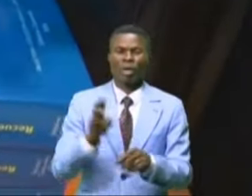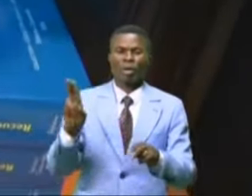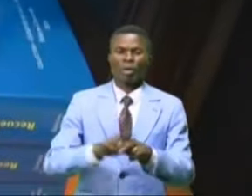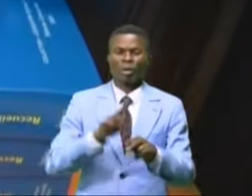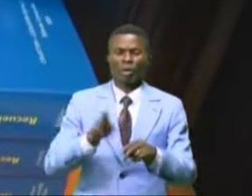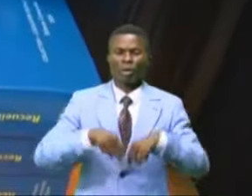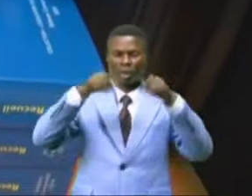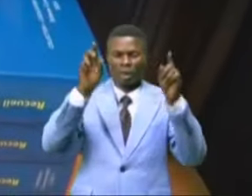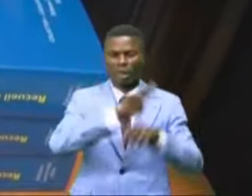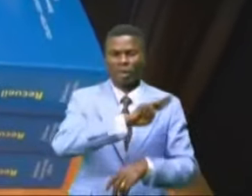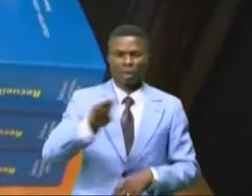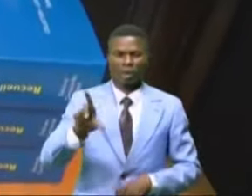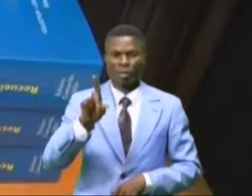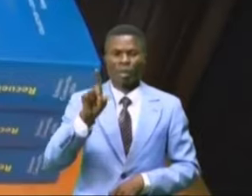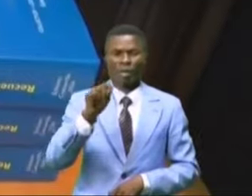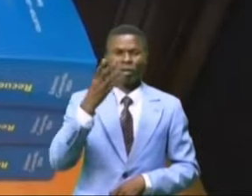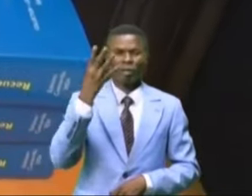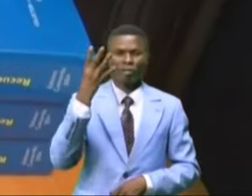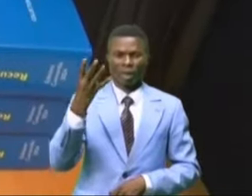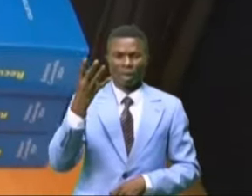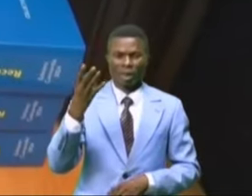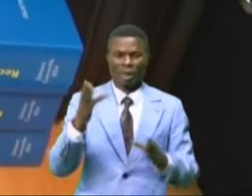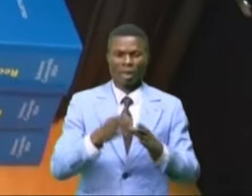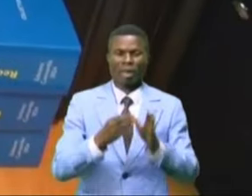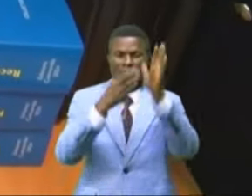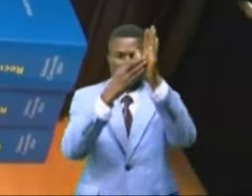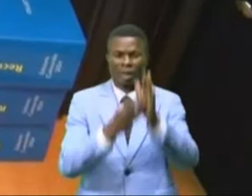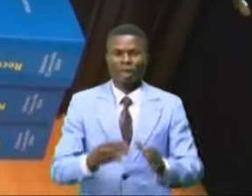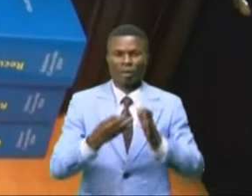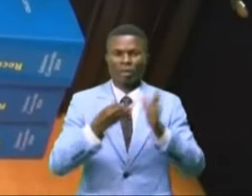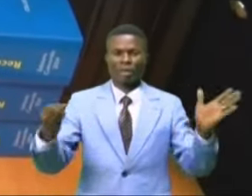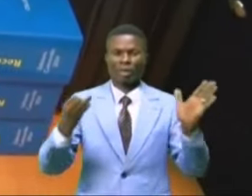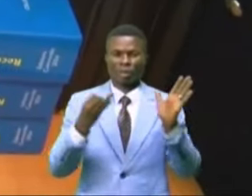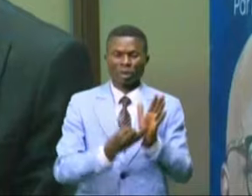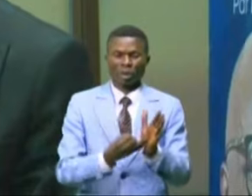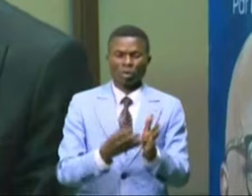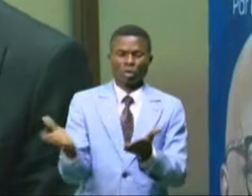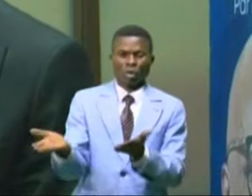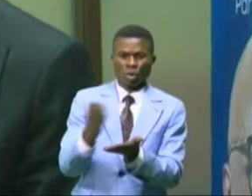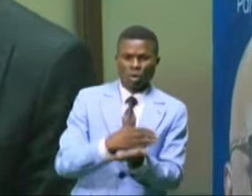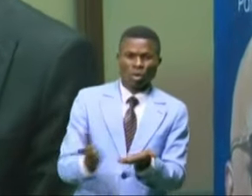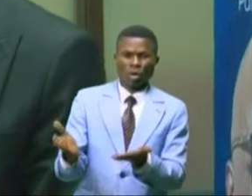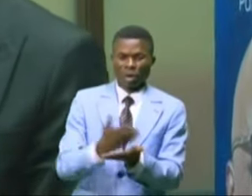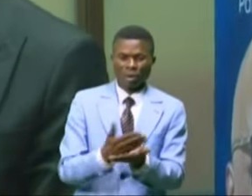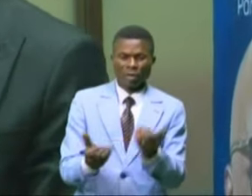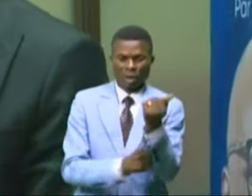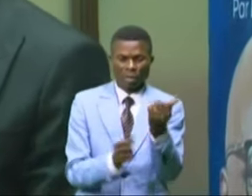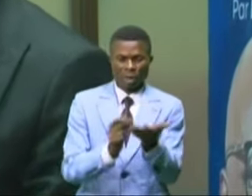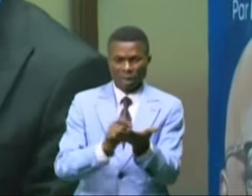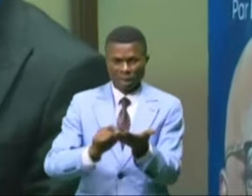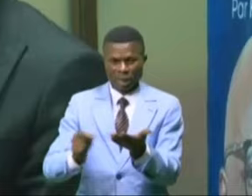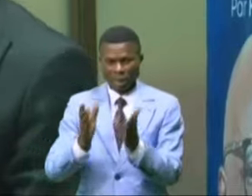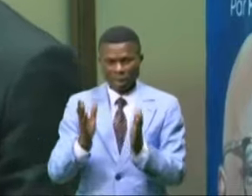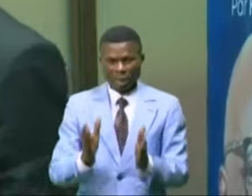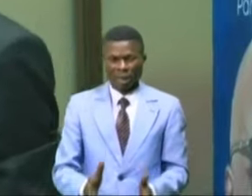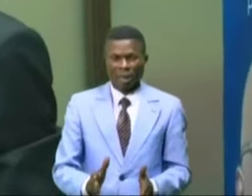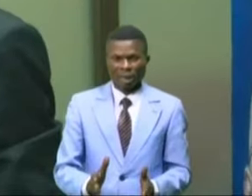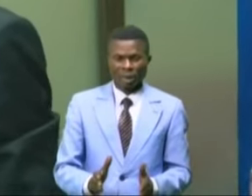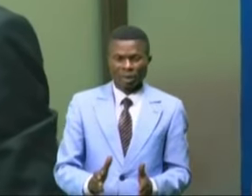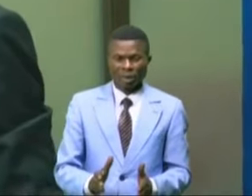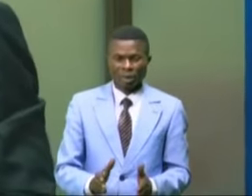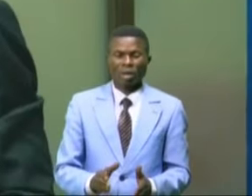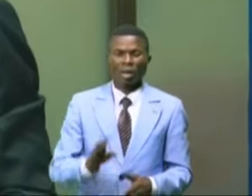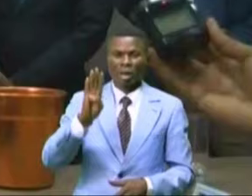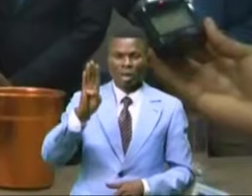édition 2024. Avec 973 pages, ce livre dont l'auteur est Christian Emedi